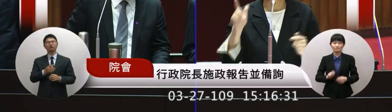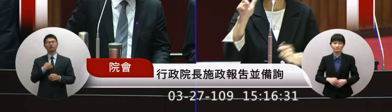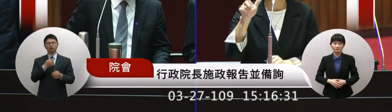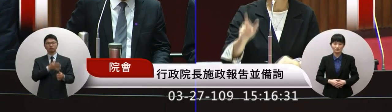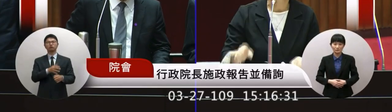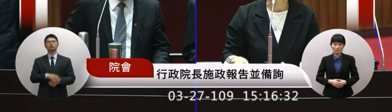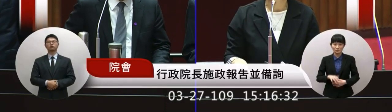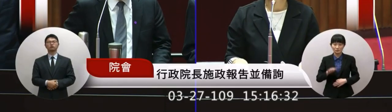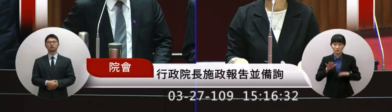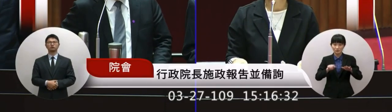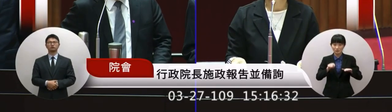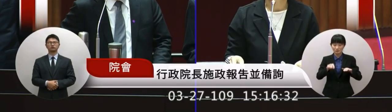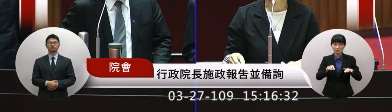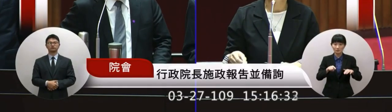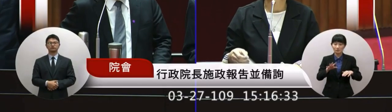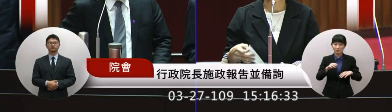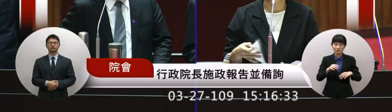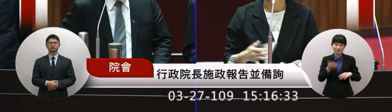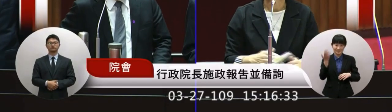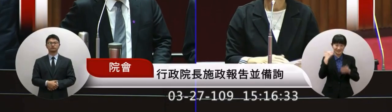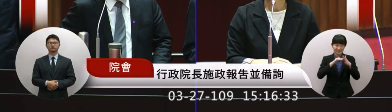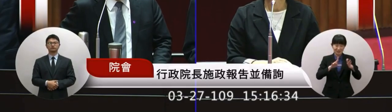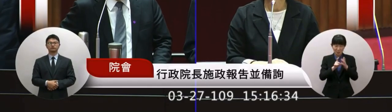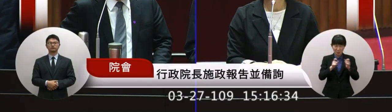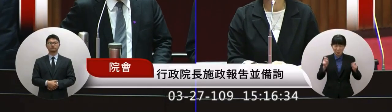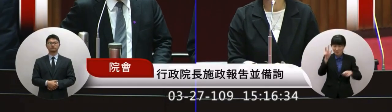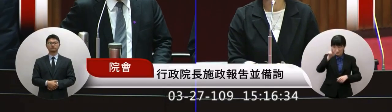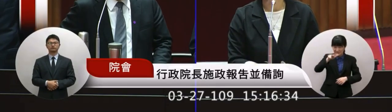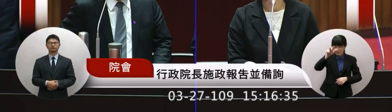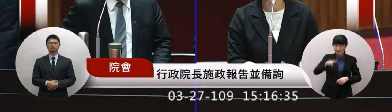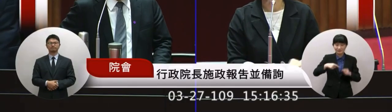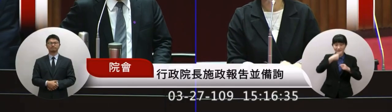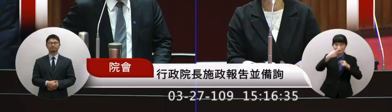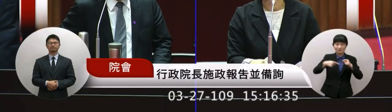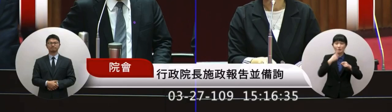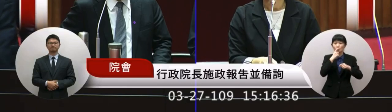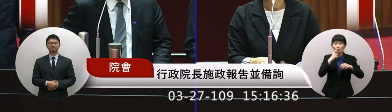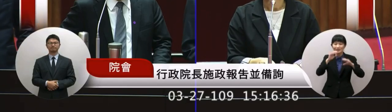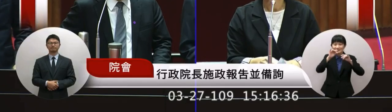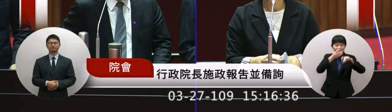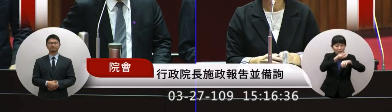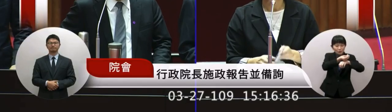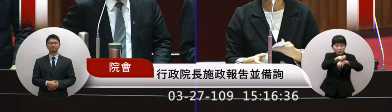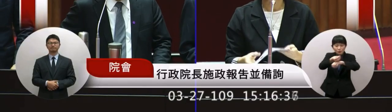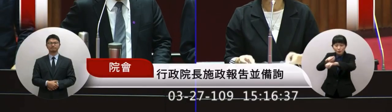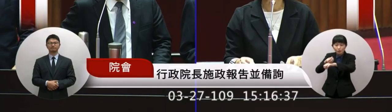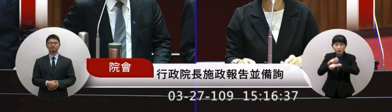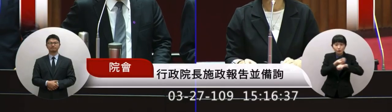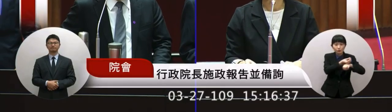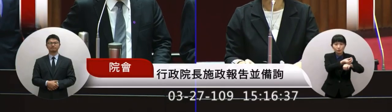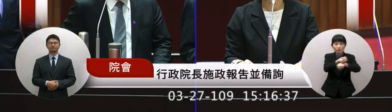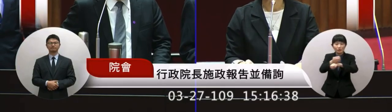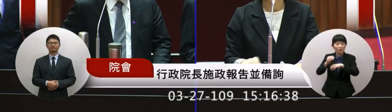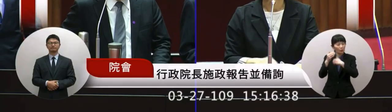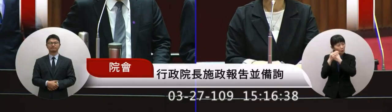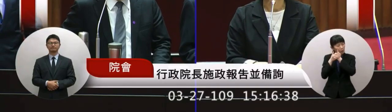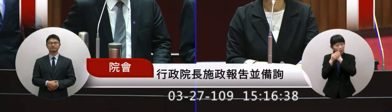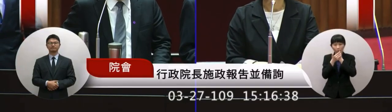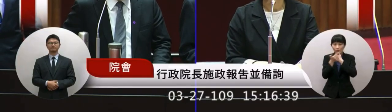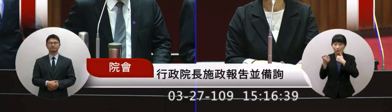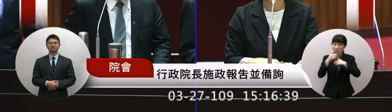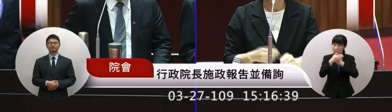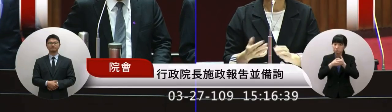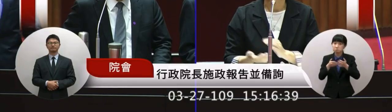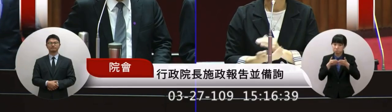有7000年的那个藻礁了哈，就是世界级的那个。珍贵的那个保育